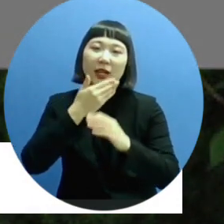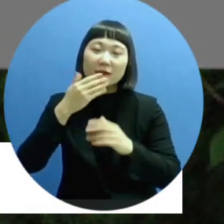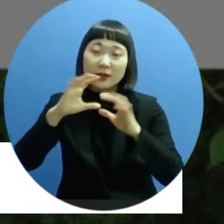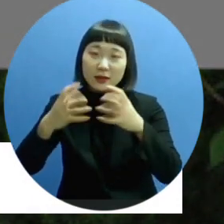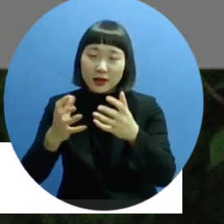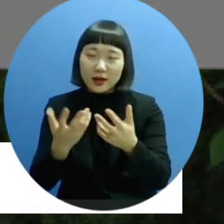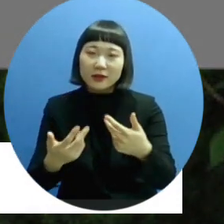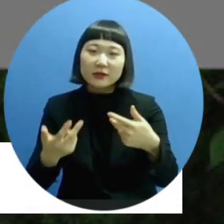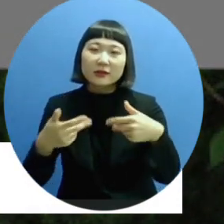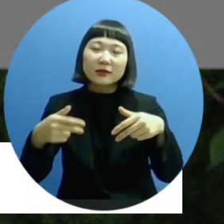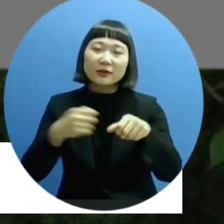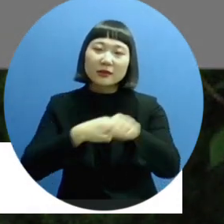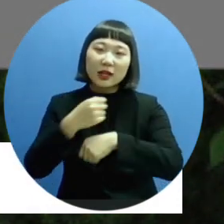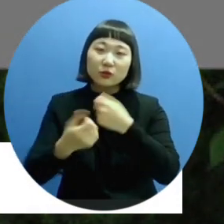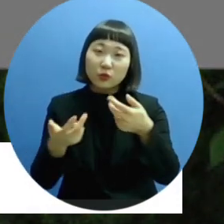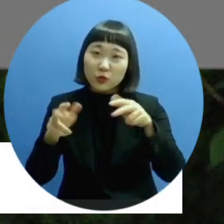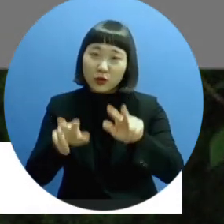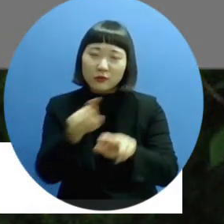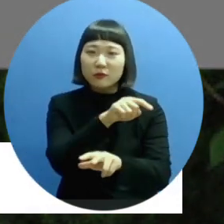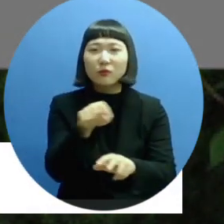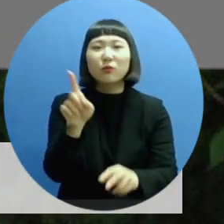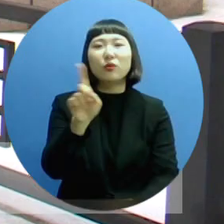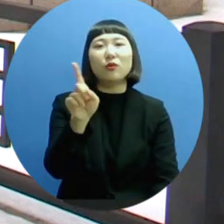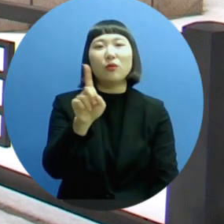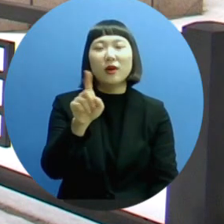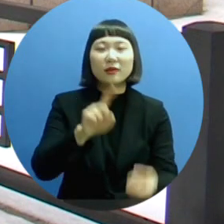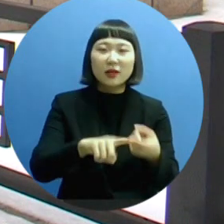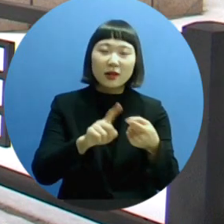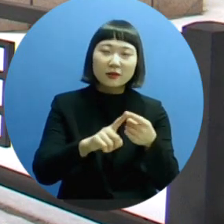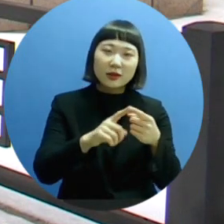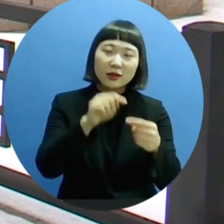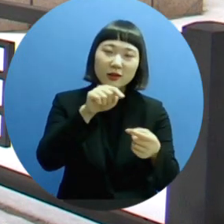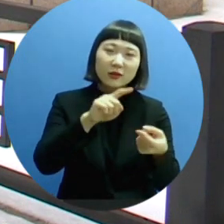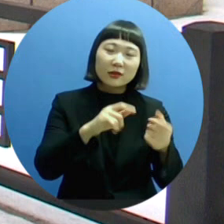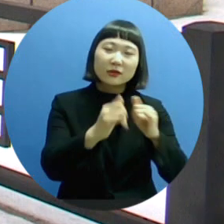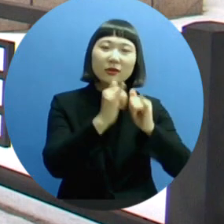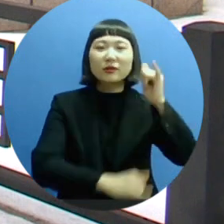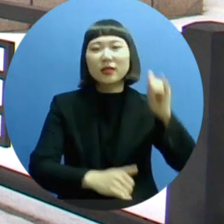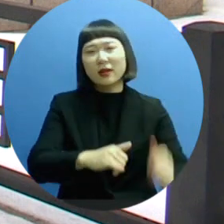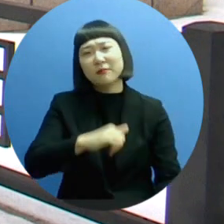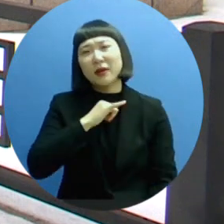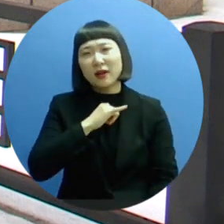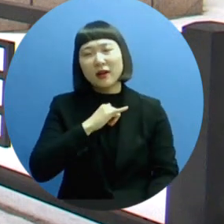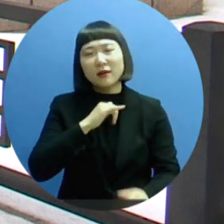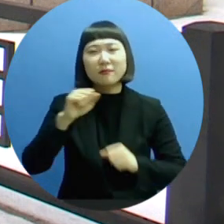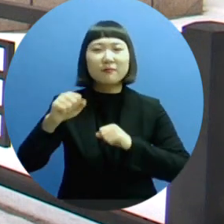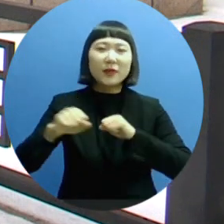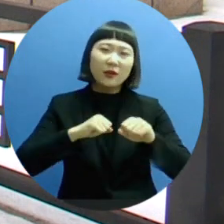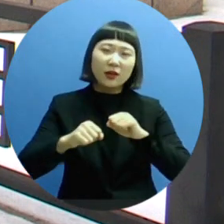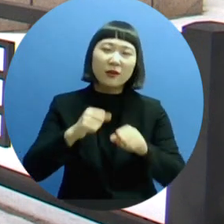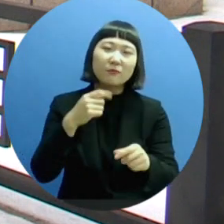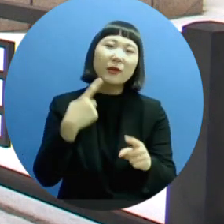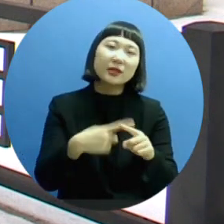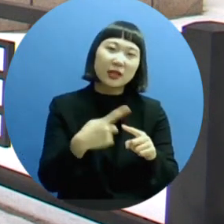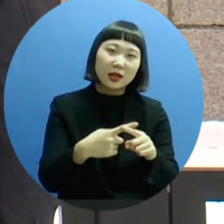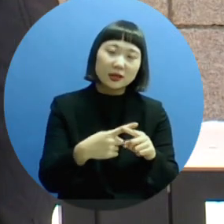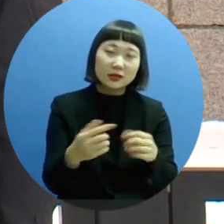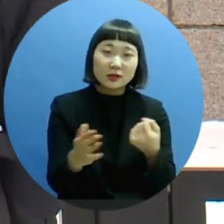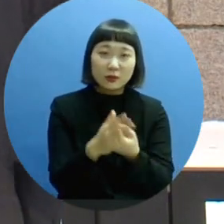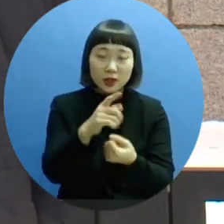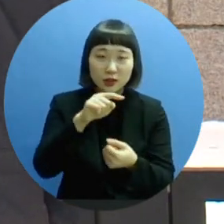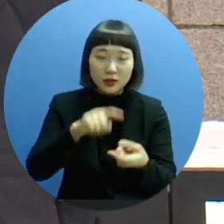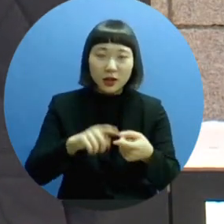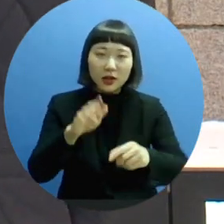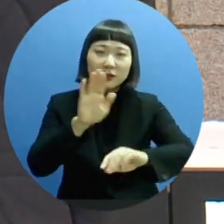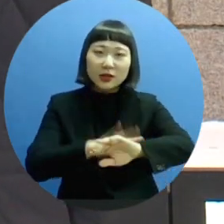것은 역사 자해 행위라고 비판했습니다. 지역 안팎에서 부조 오류에 대한 지적이 제기되고 있지만